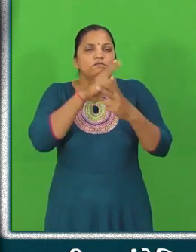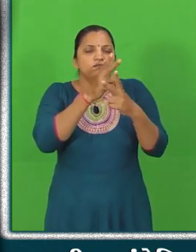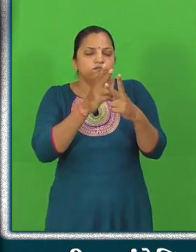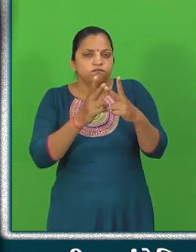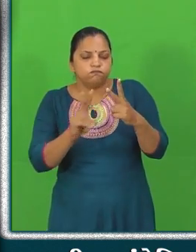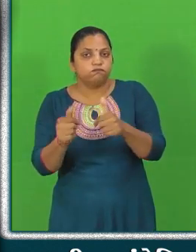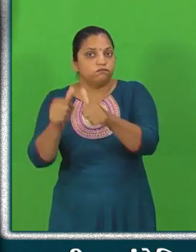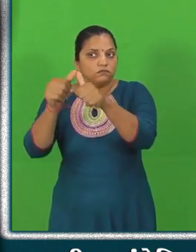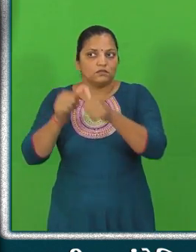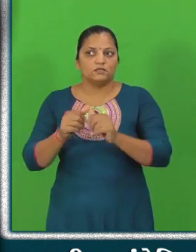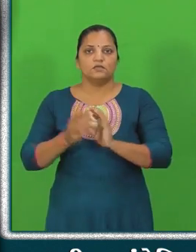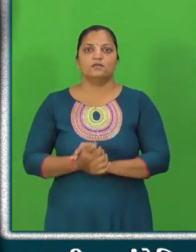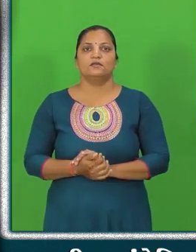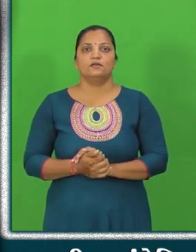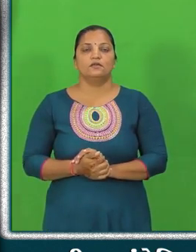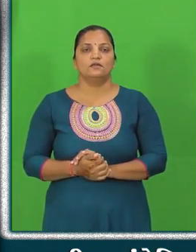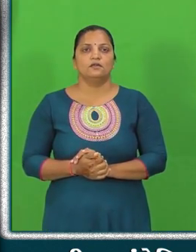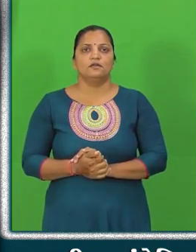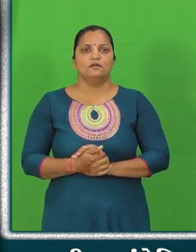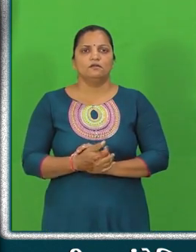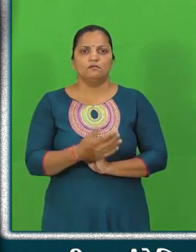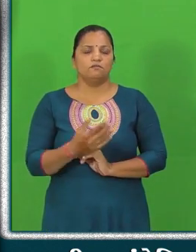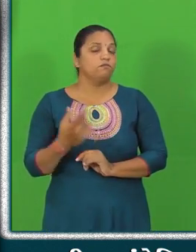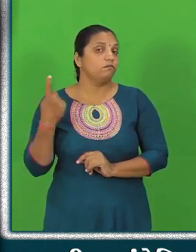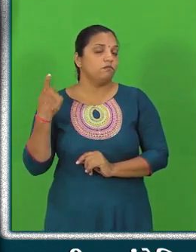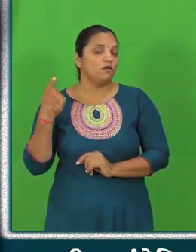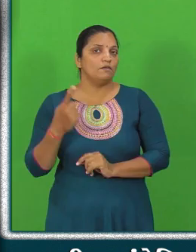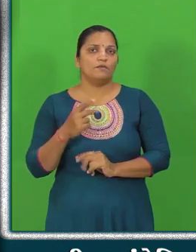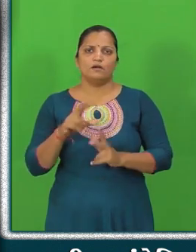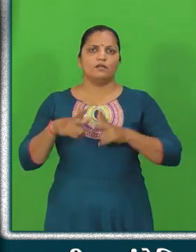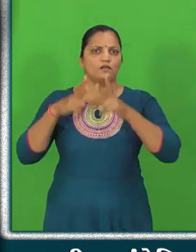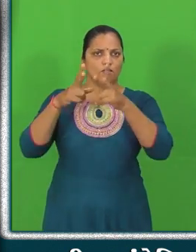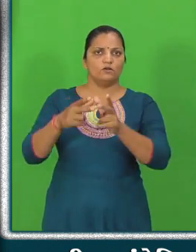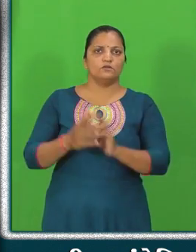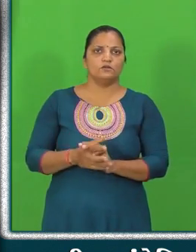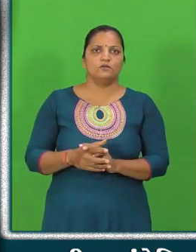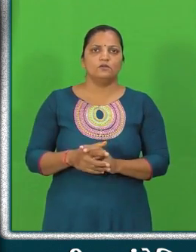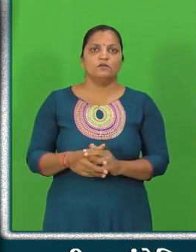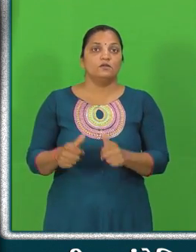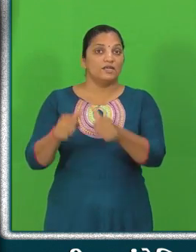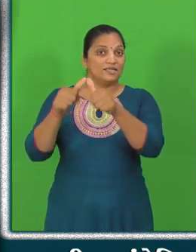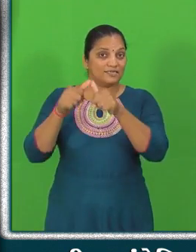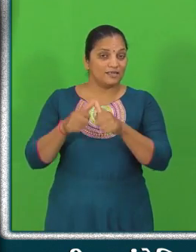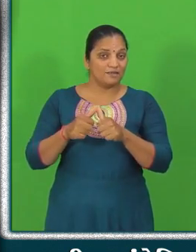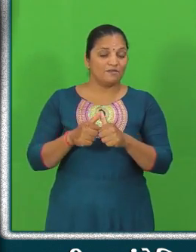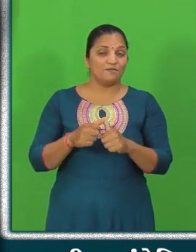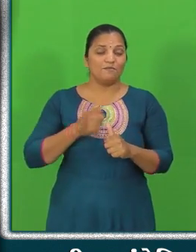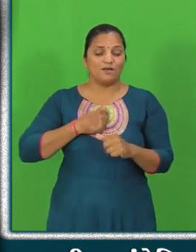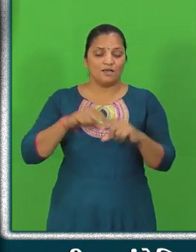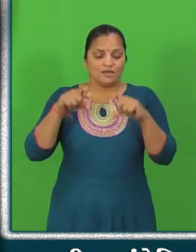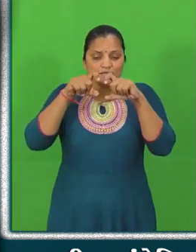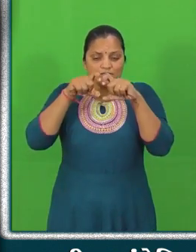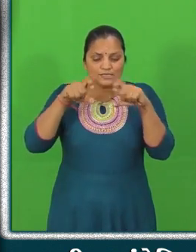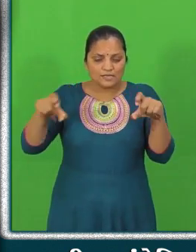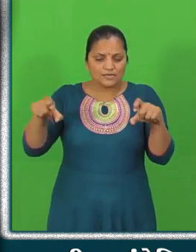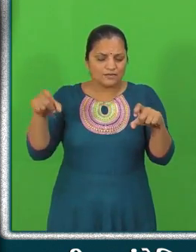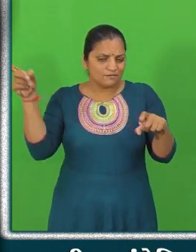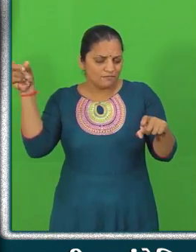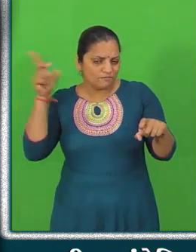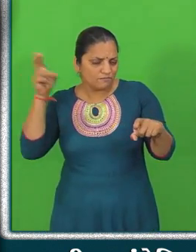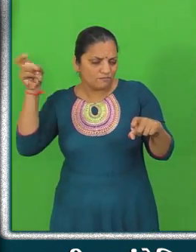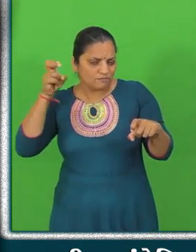અલગ અલગ જવાબ આપે છે, મેં બિલકુલ તમને હમણાં જ કહ્યું, જવાબ આપી જ દીધો, તમે મારા વાક્યને બરોબર ધ્યાનથી સાંભળ્યું